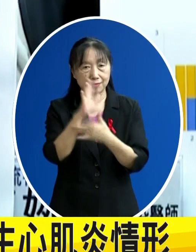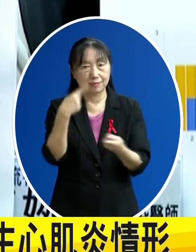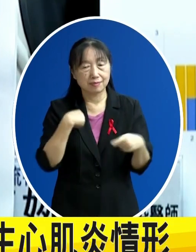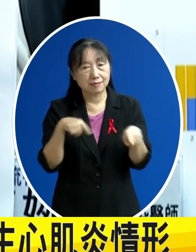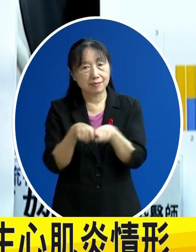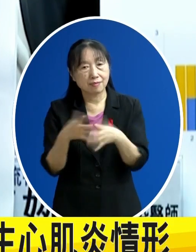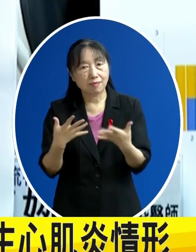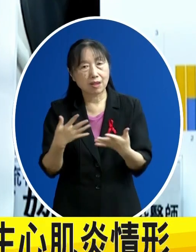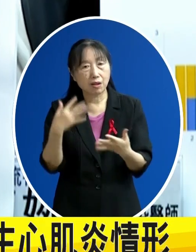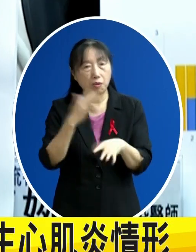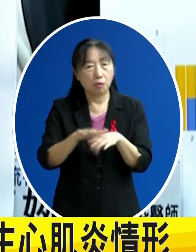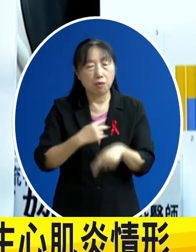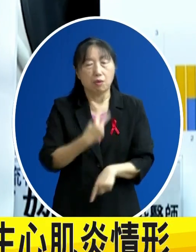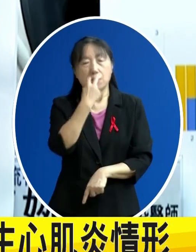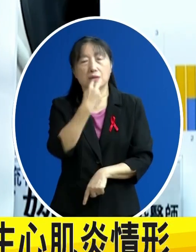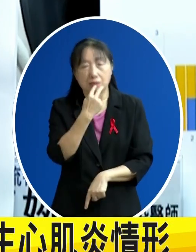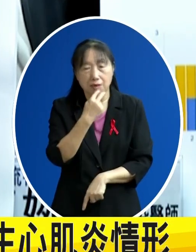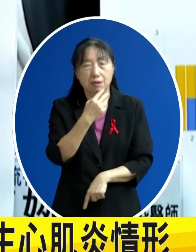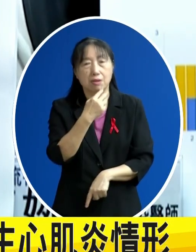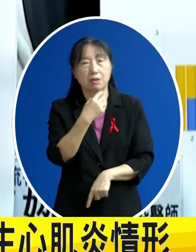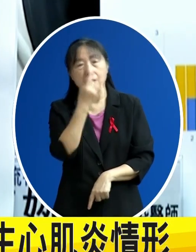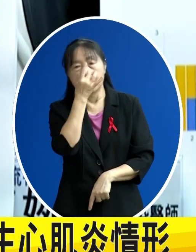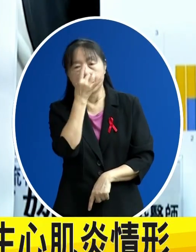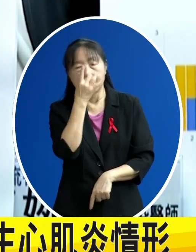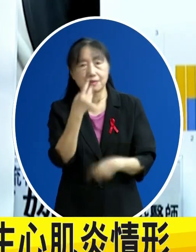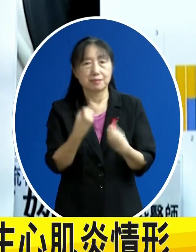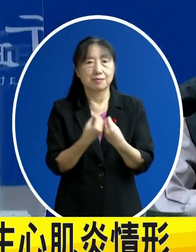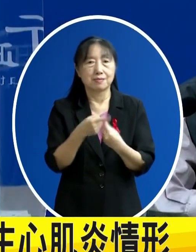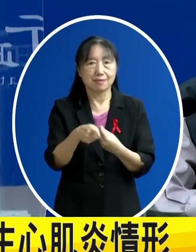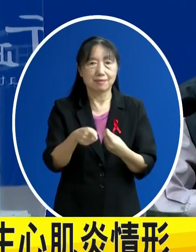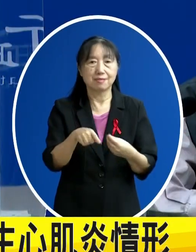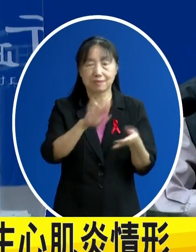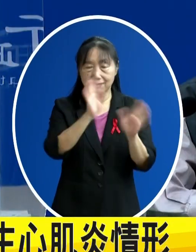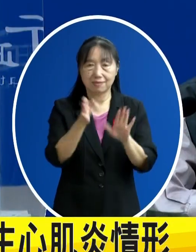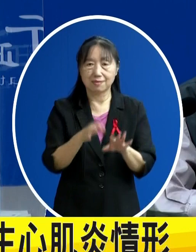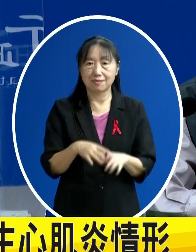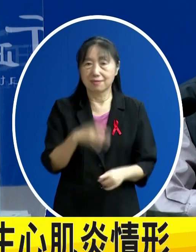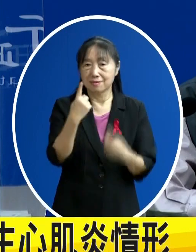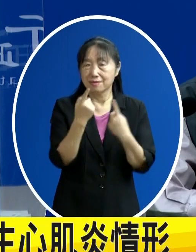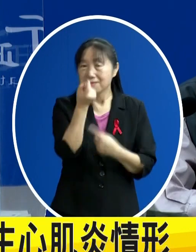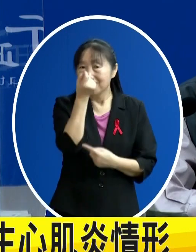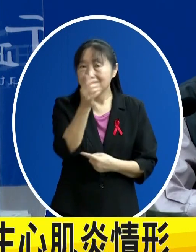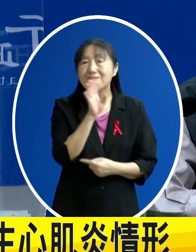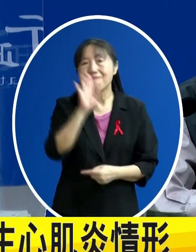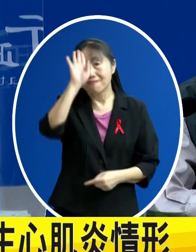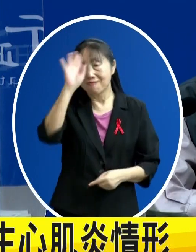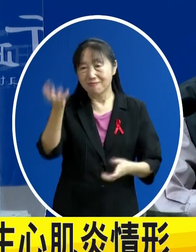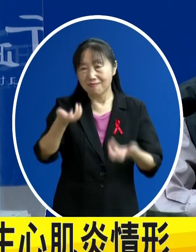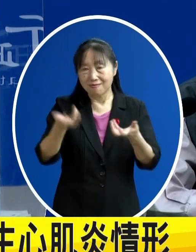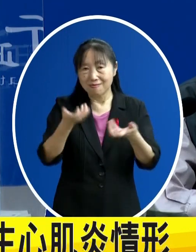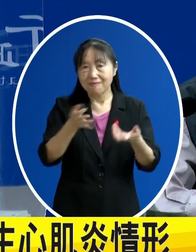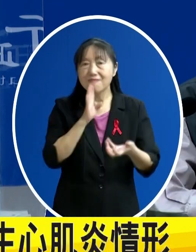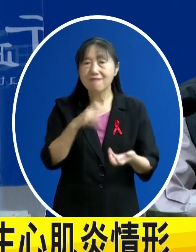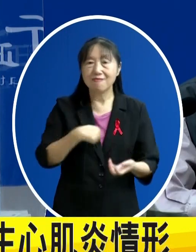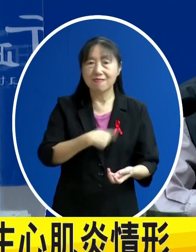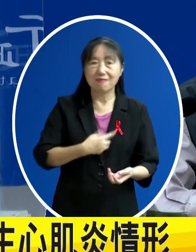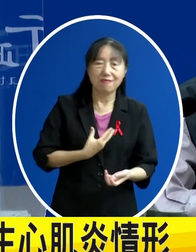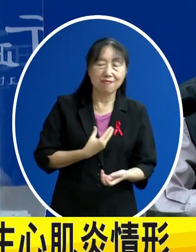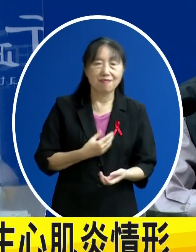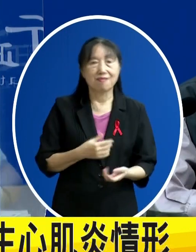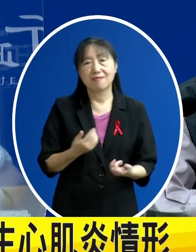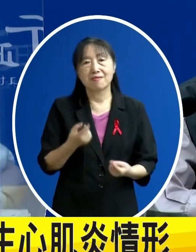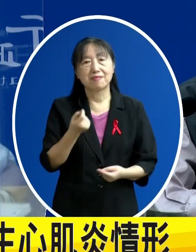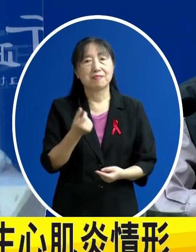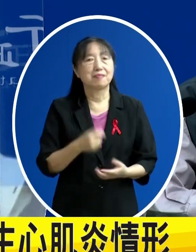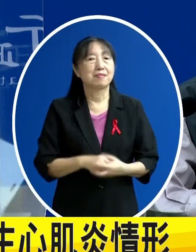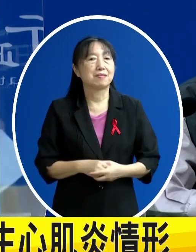有出现呼吸困难的情形，那比较少会有发烧或者是心悸等现象。